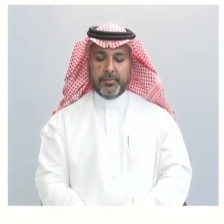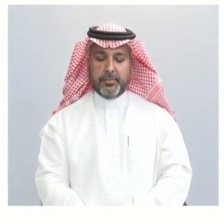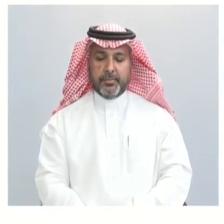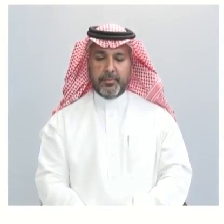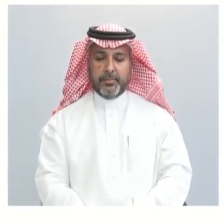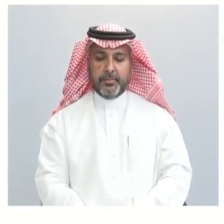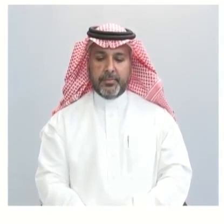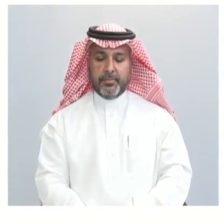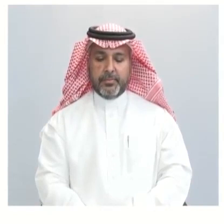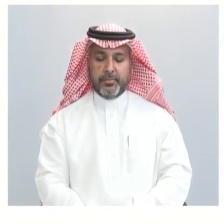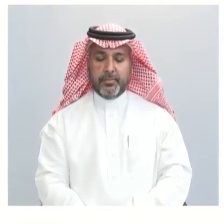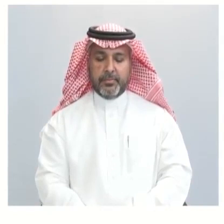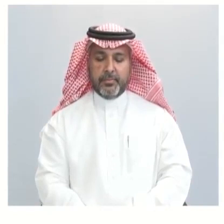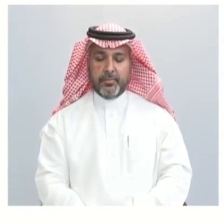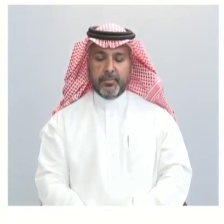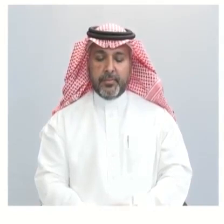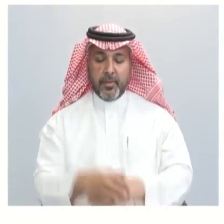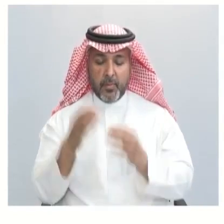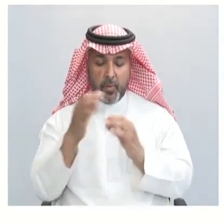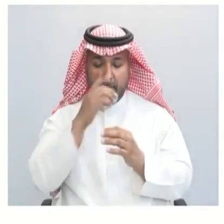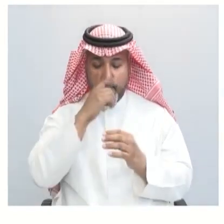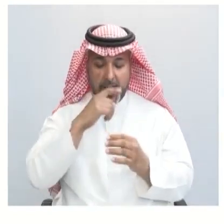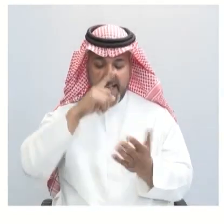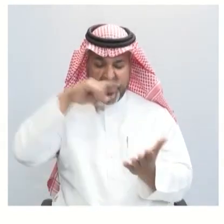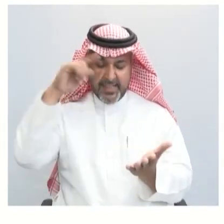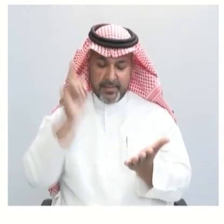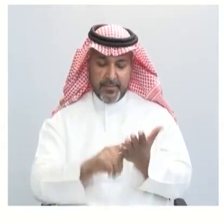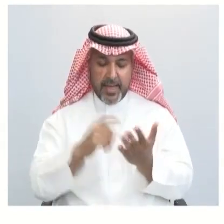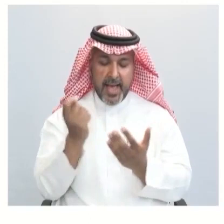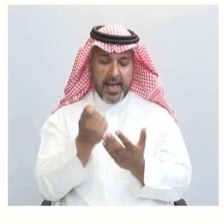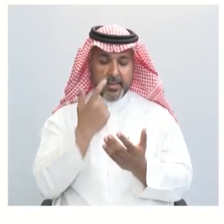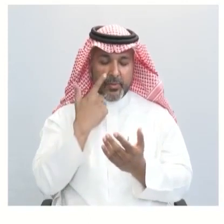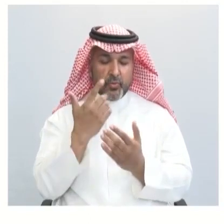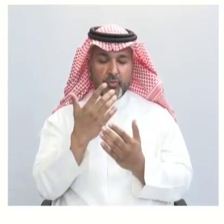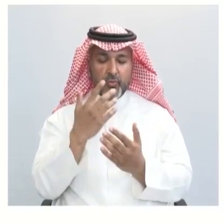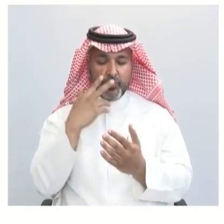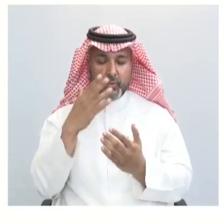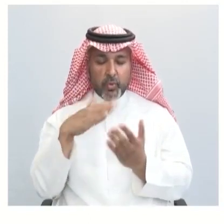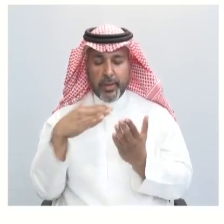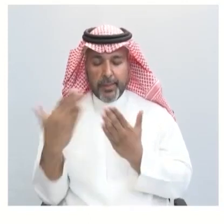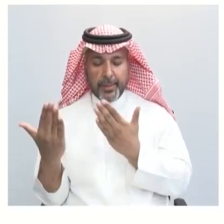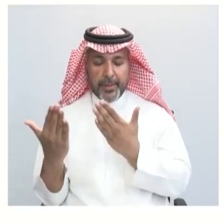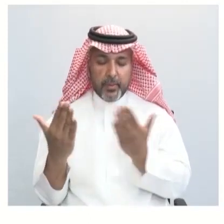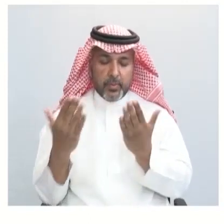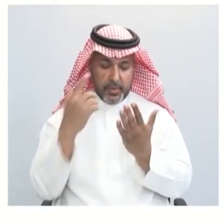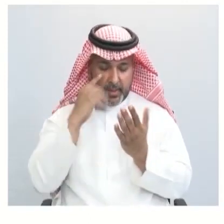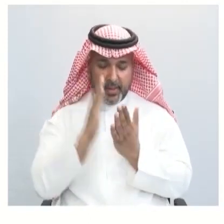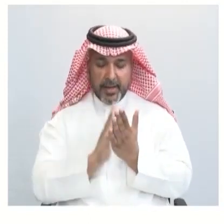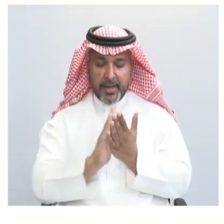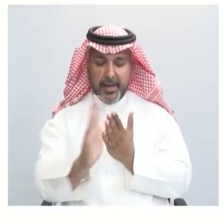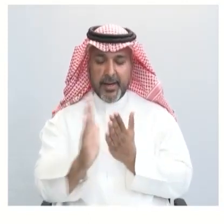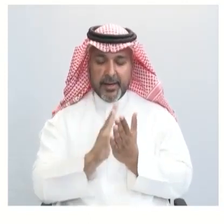نجي نرسم داله المقلوب اننا نركز على القيم يمين ويسار اللي هو خط